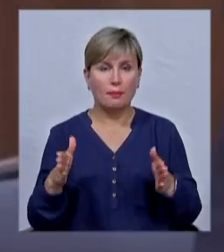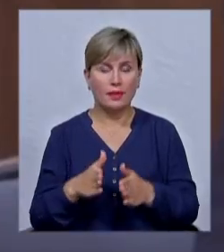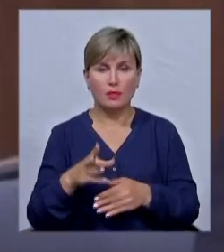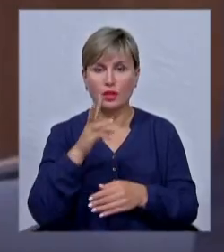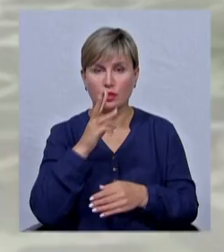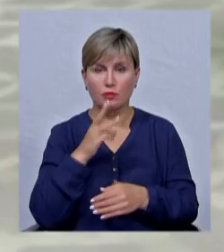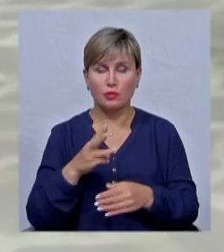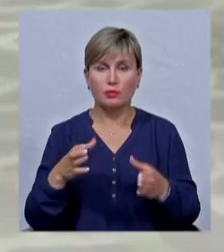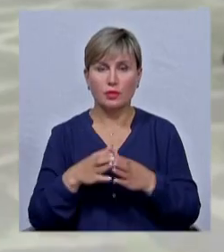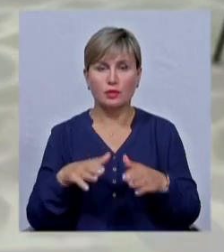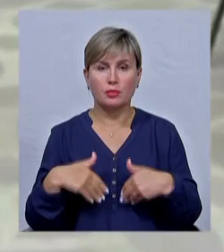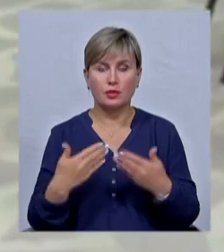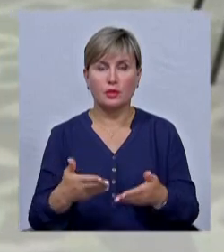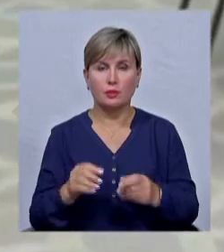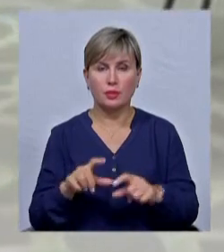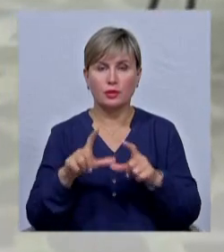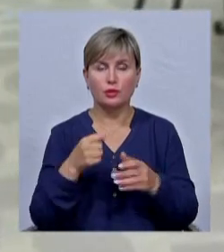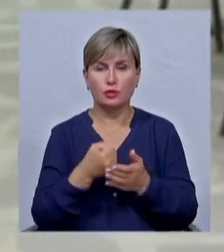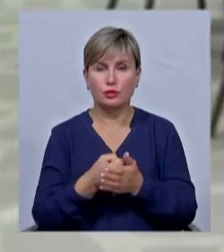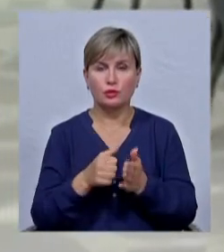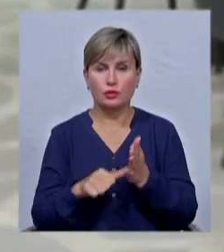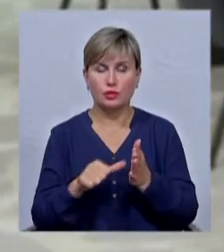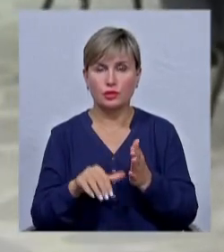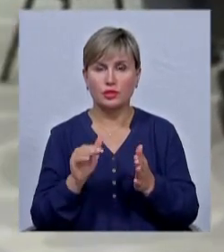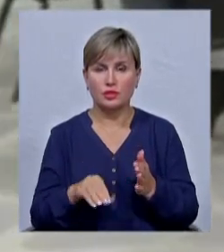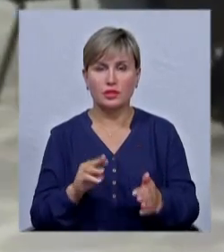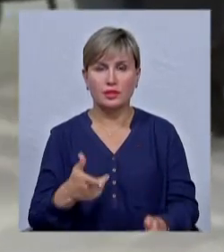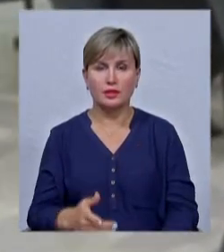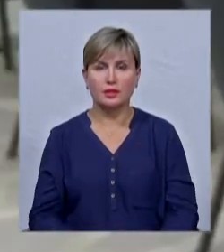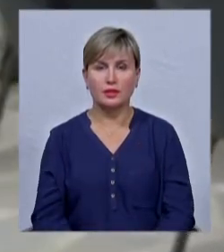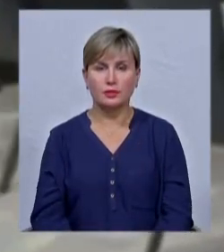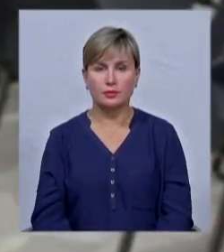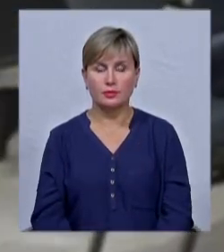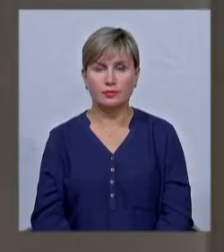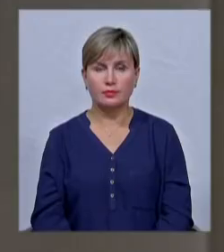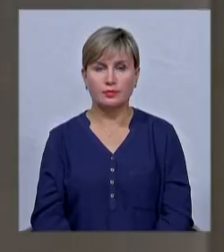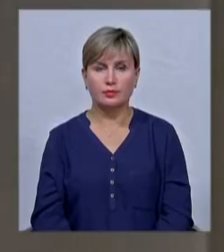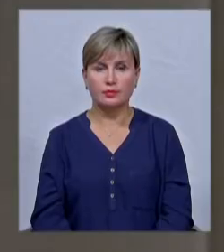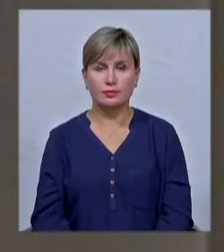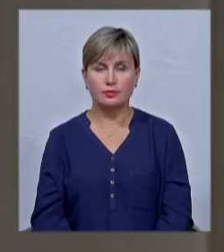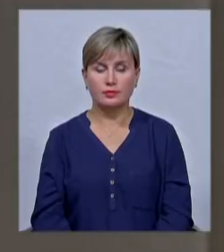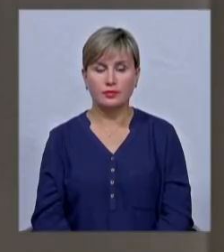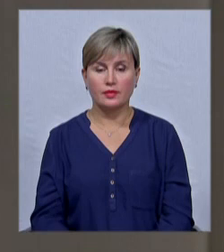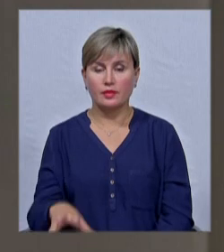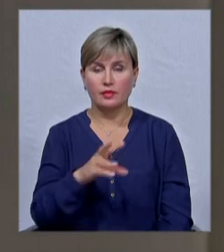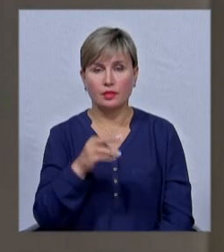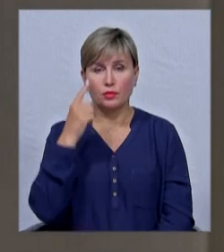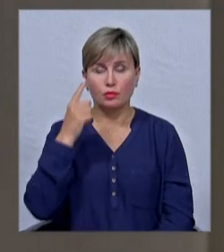зарплату партийцы предлагает поднять до 60000 тенге и мы считаем что это будет серьезная